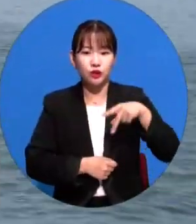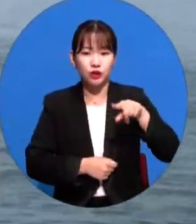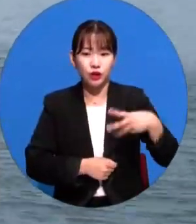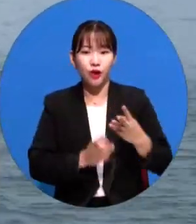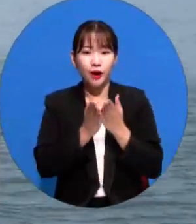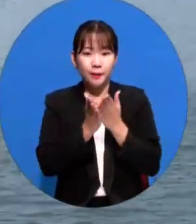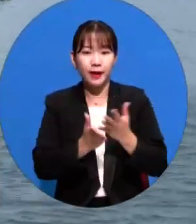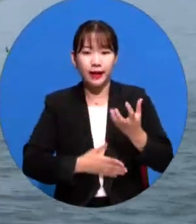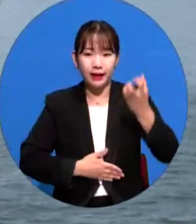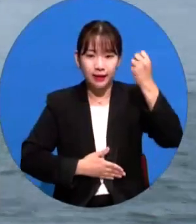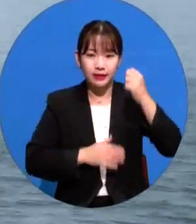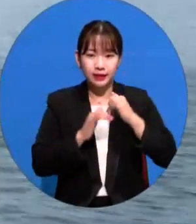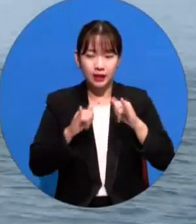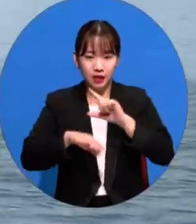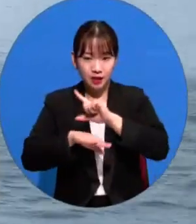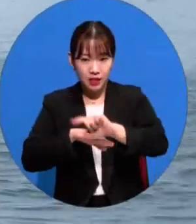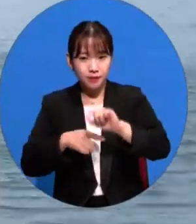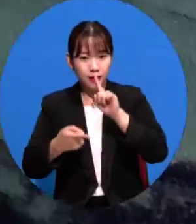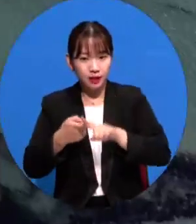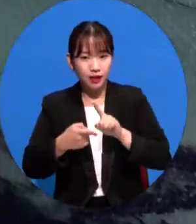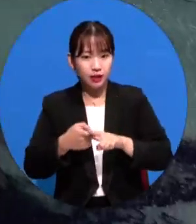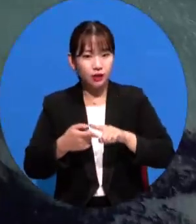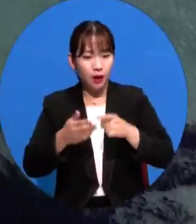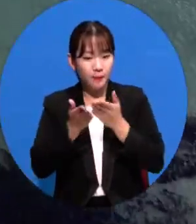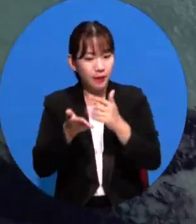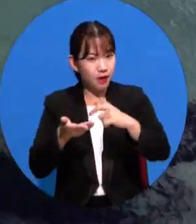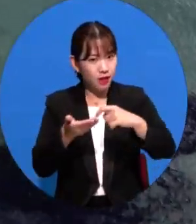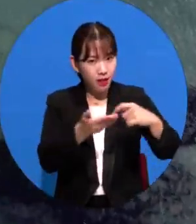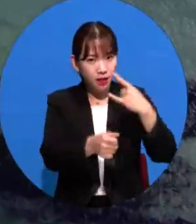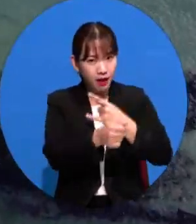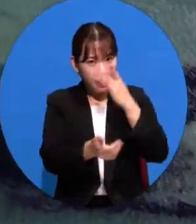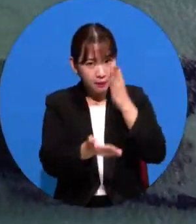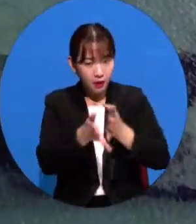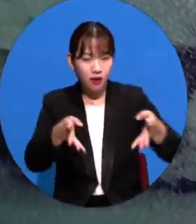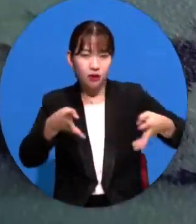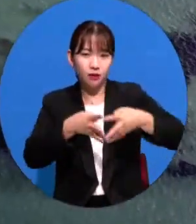소유주와 지자체 등을 대상으로 선박 예인 여부 등을 협의할 예정입니다.